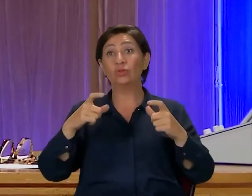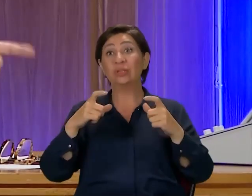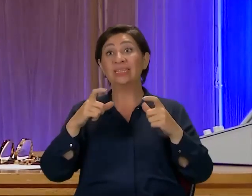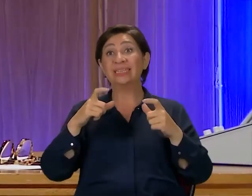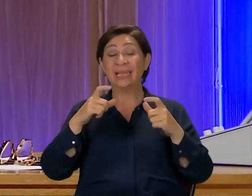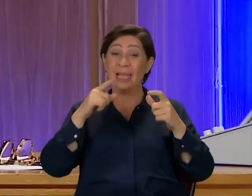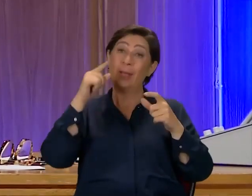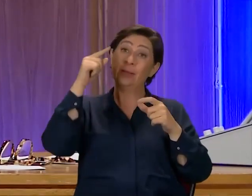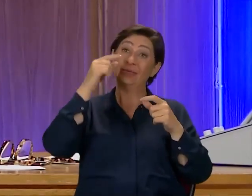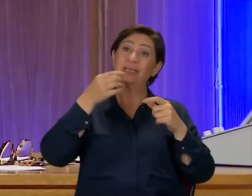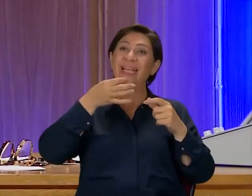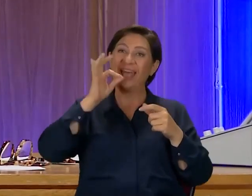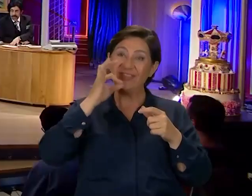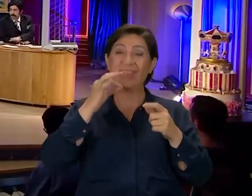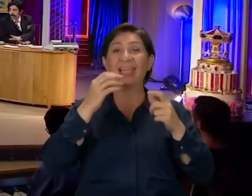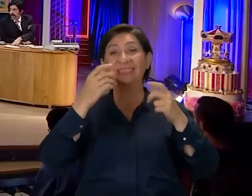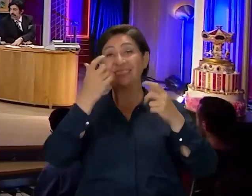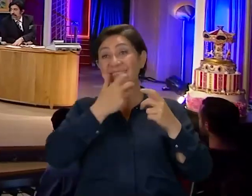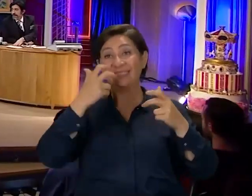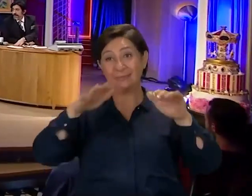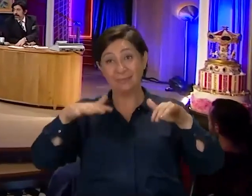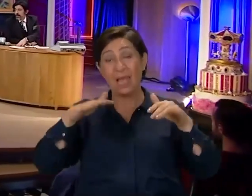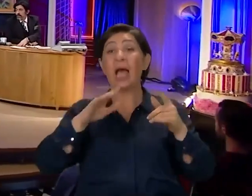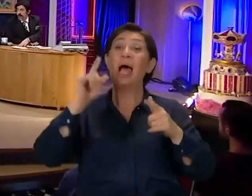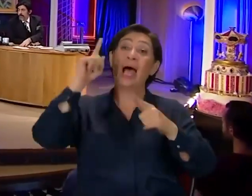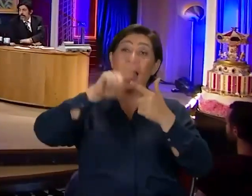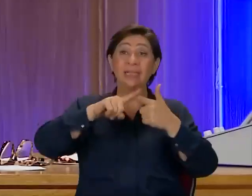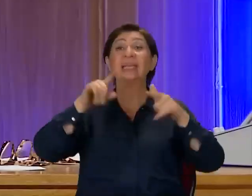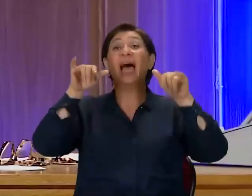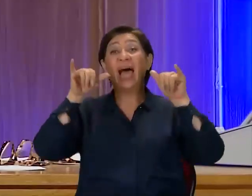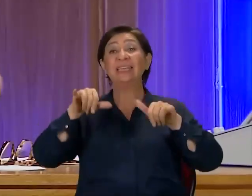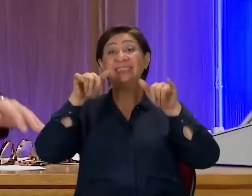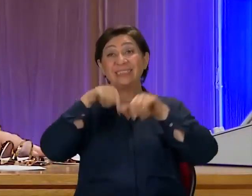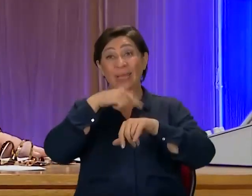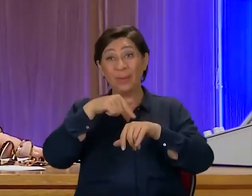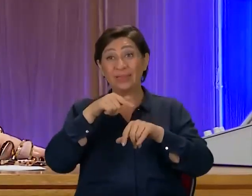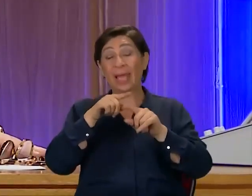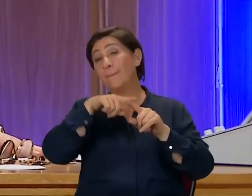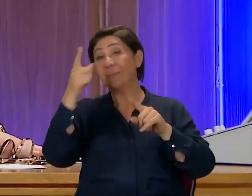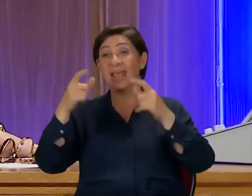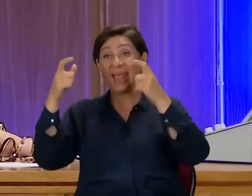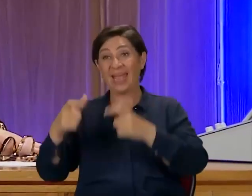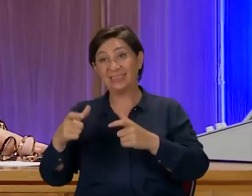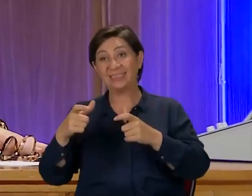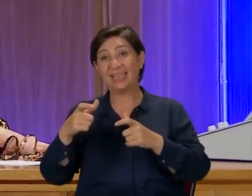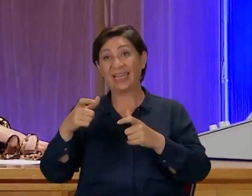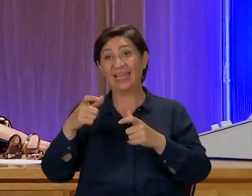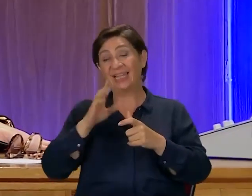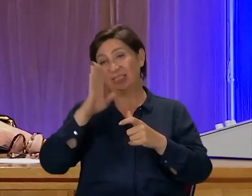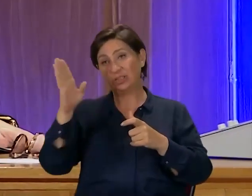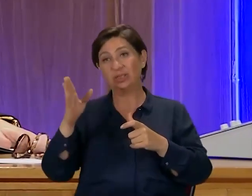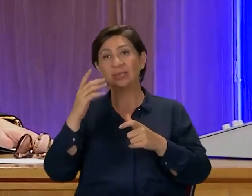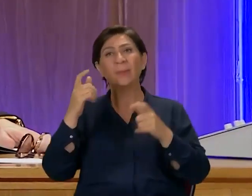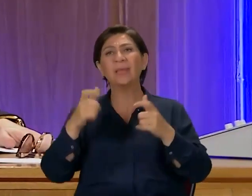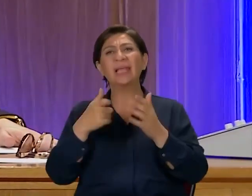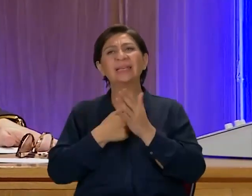Salon Brasserie'de sahne alacak. Aynı zamanda orada bir diğer mekanda da